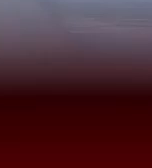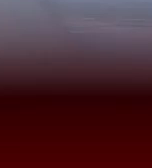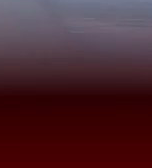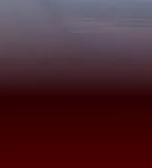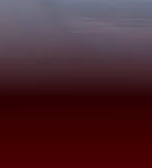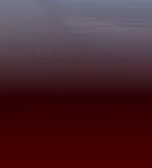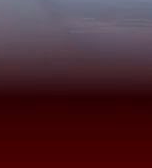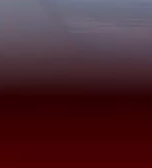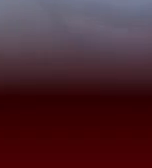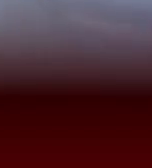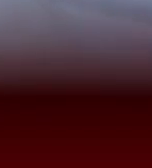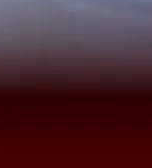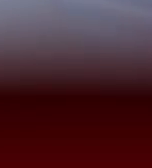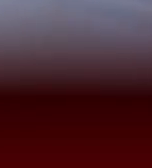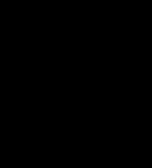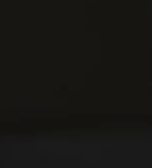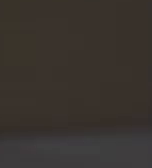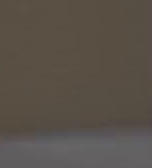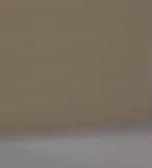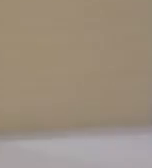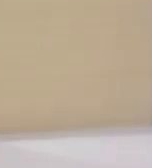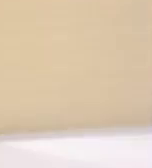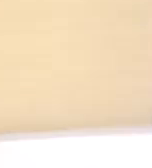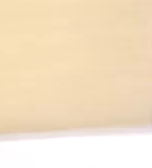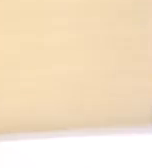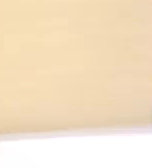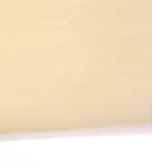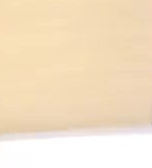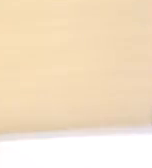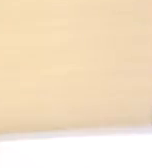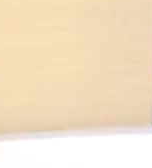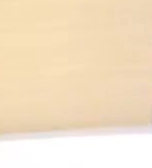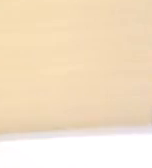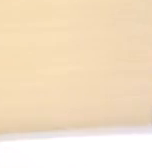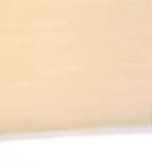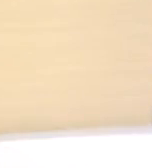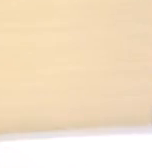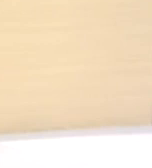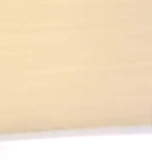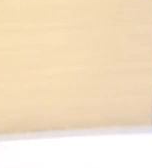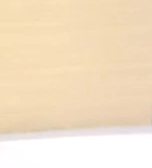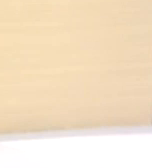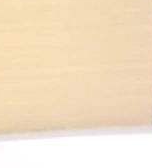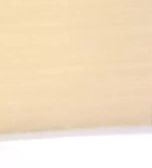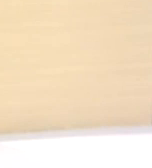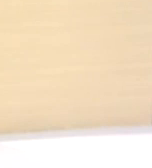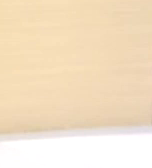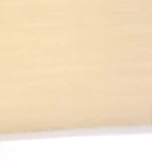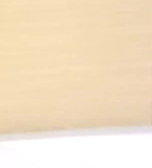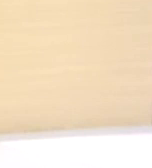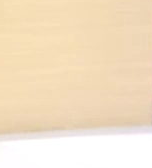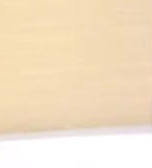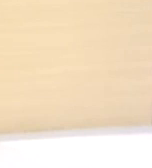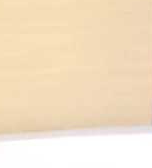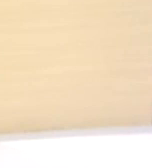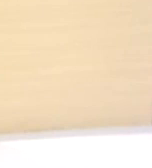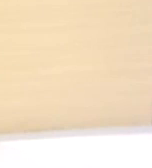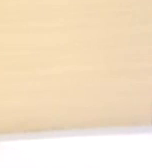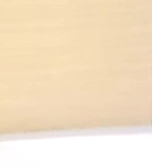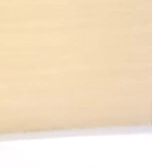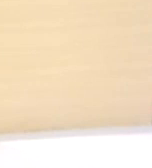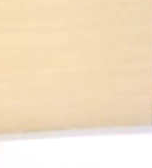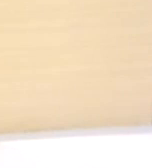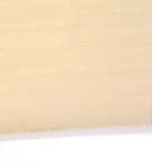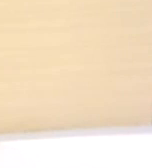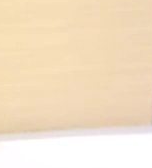ito ang State of the Nation. Huwag magpahuli sa mga balitang dapat yung malaman. Maaring mapanood ang State of the Nation